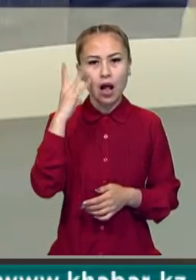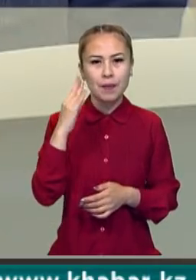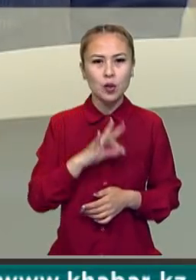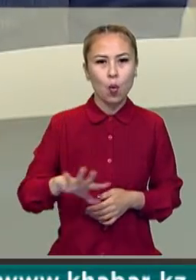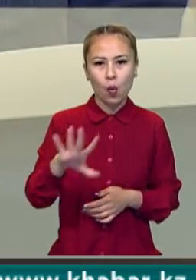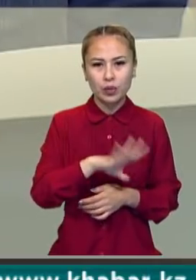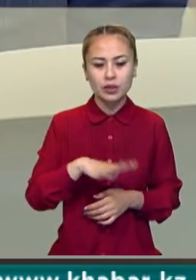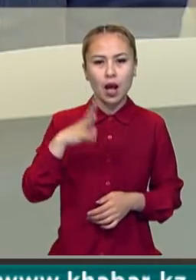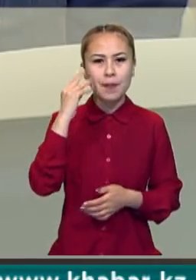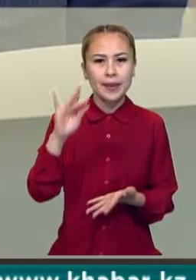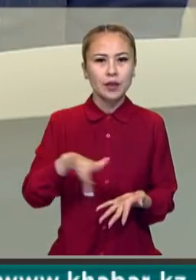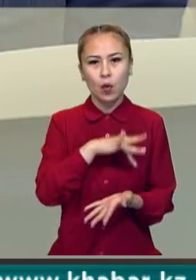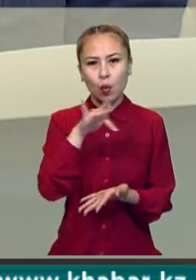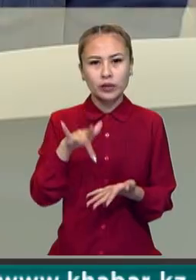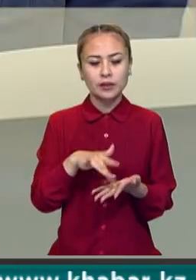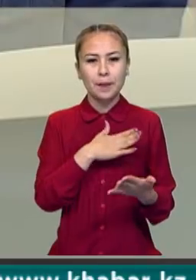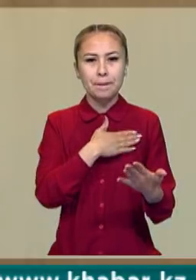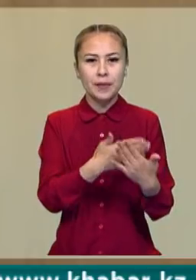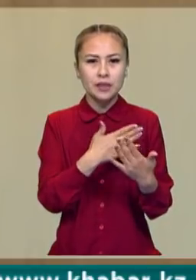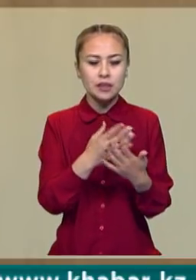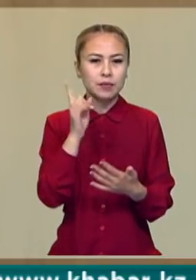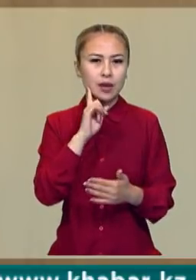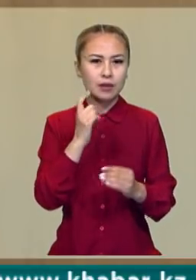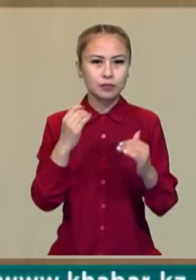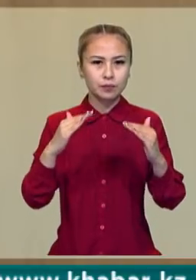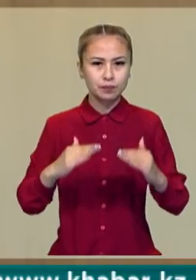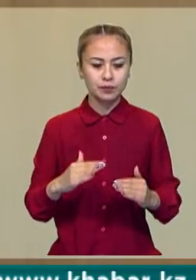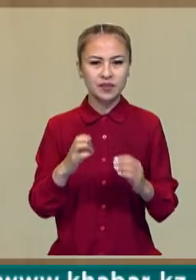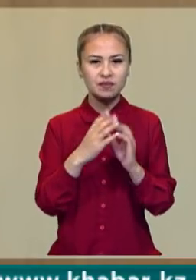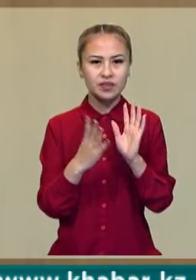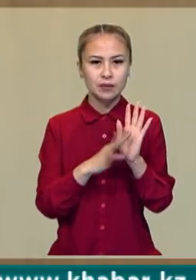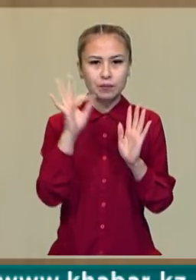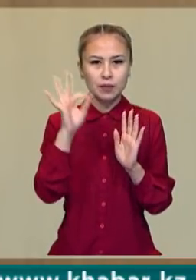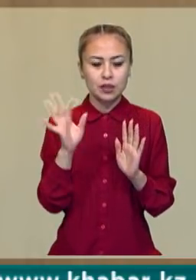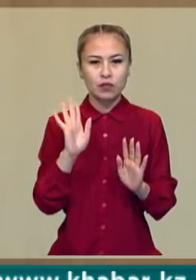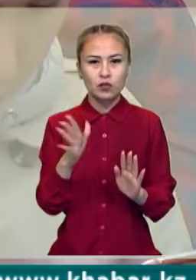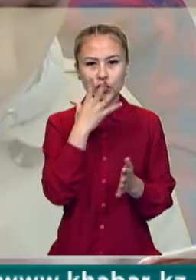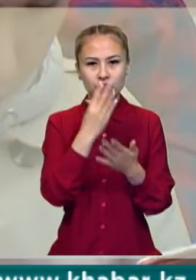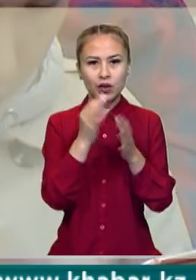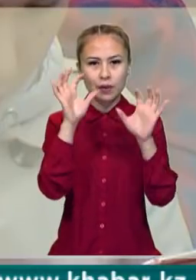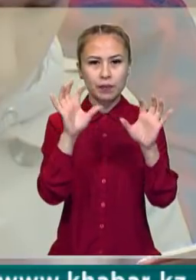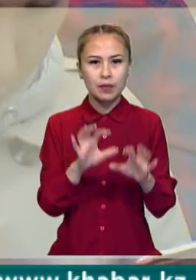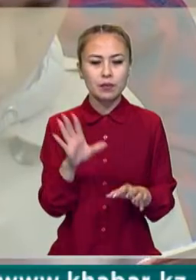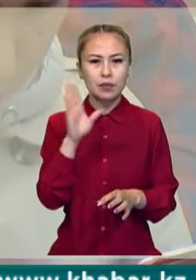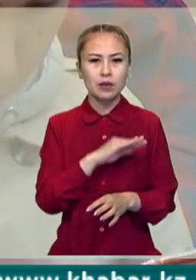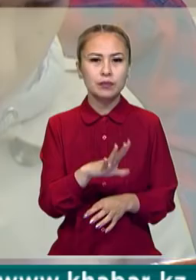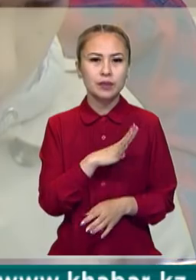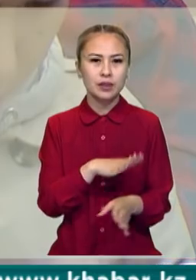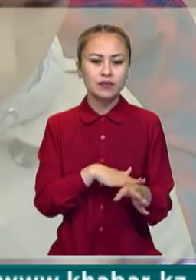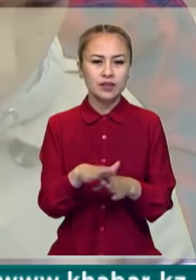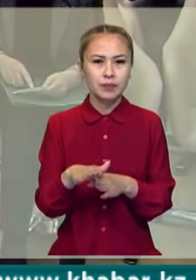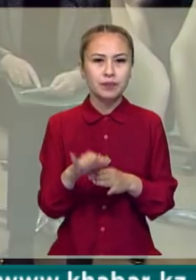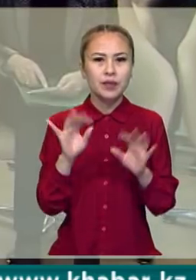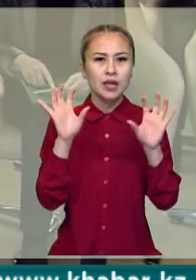келеді. Ал Алматы қаласында белсенділік әзірге төмен. Сайлаушылардың 19% өздерінің конституциялық құқығын пайдаланыпты.